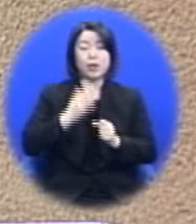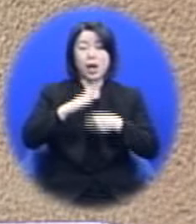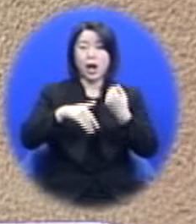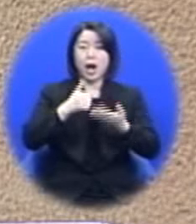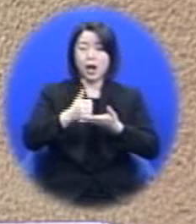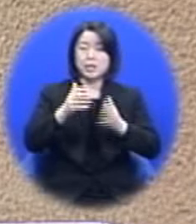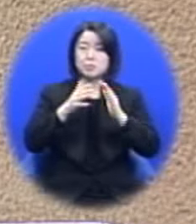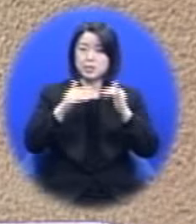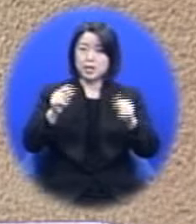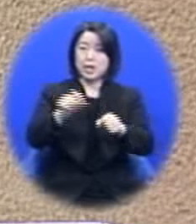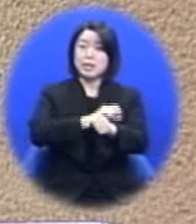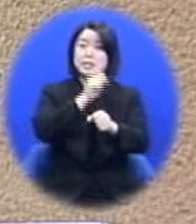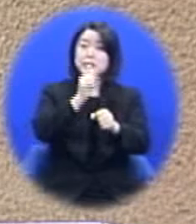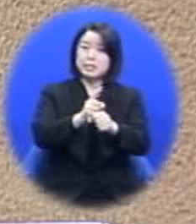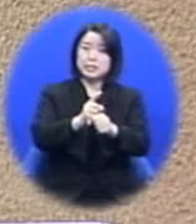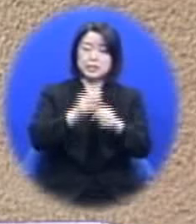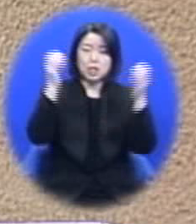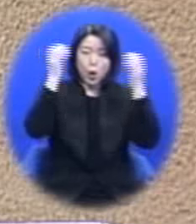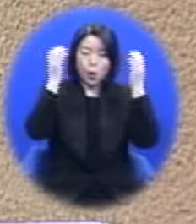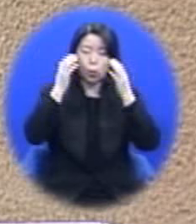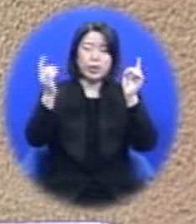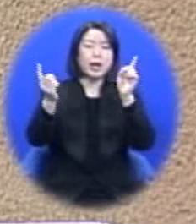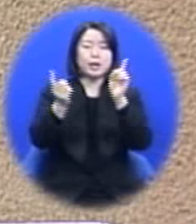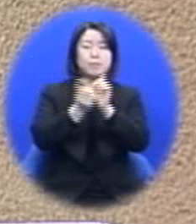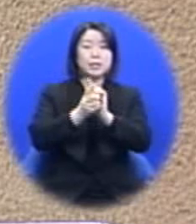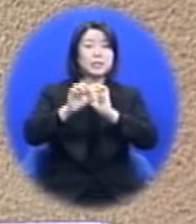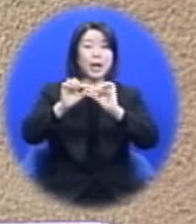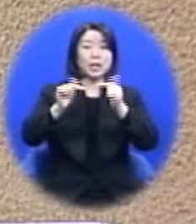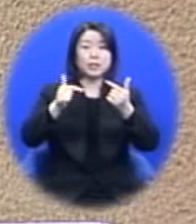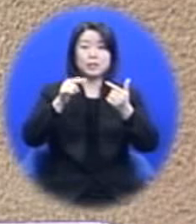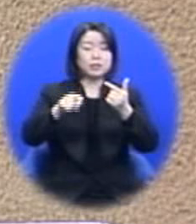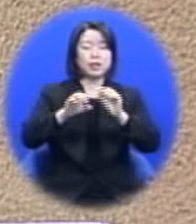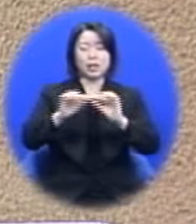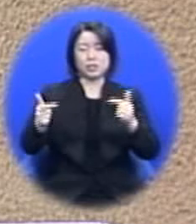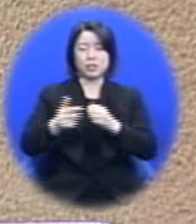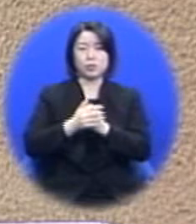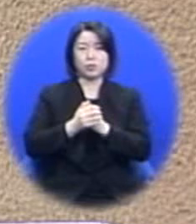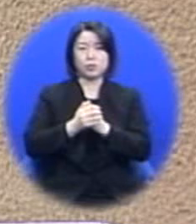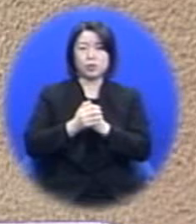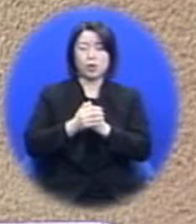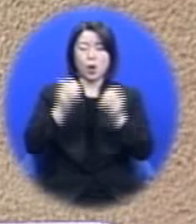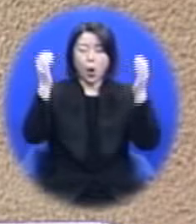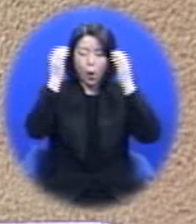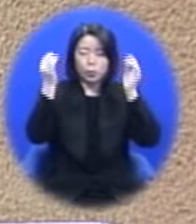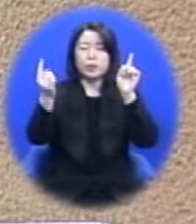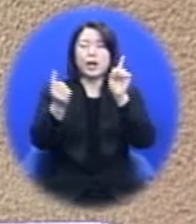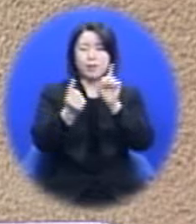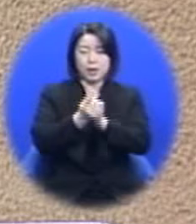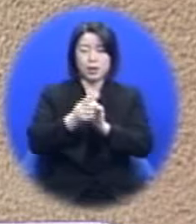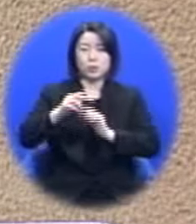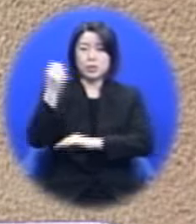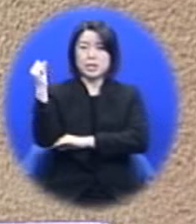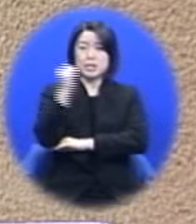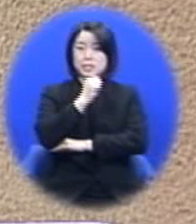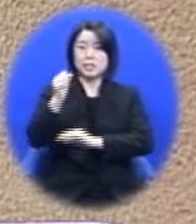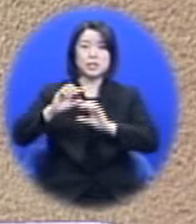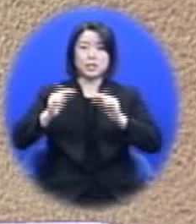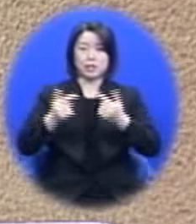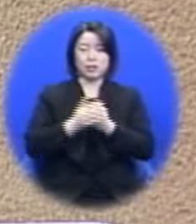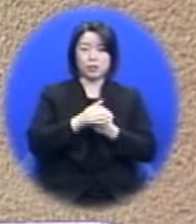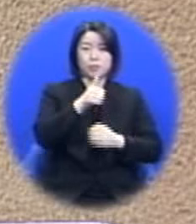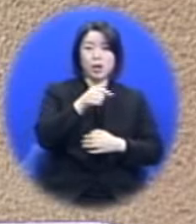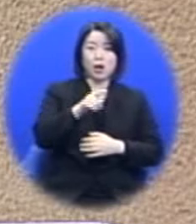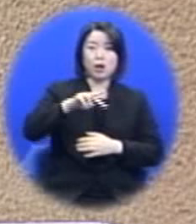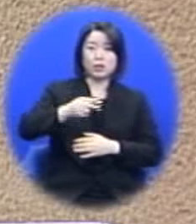하나님의 사람들의 특징은 고난을 당하지 않는 게 아닙니다. 고난을 당해도 흔들리지 않는 거예요. 허드슨 테일러,